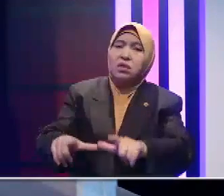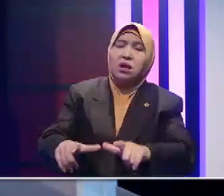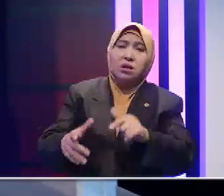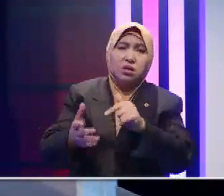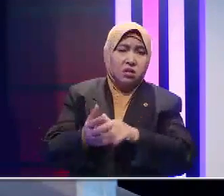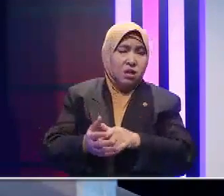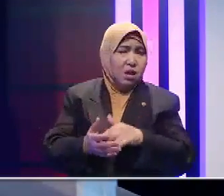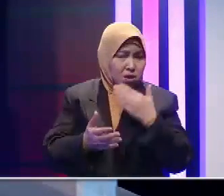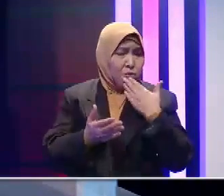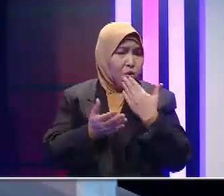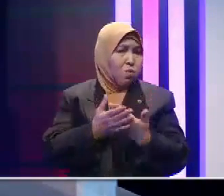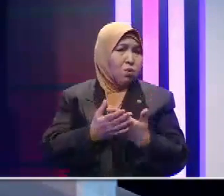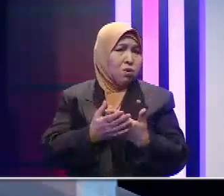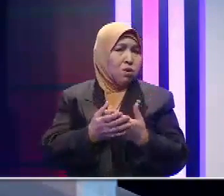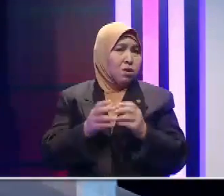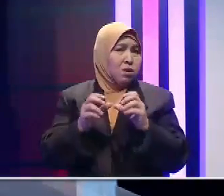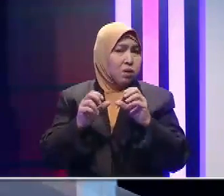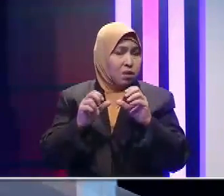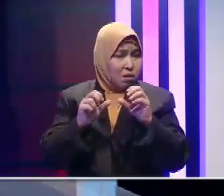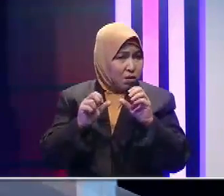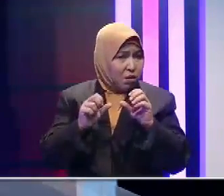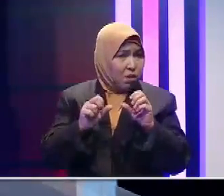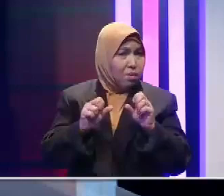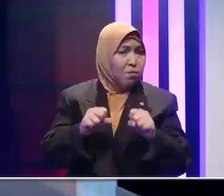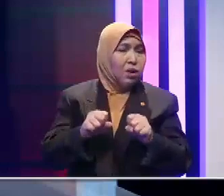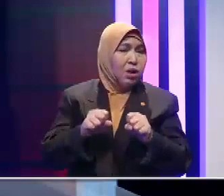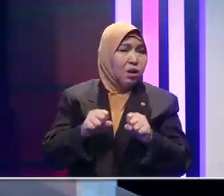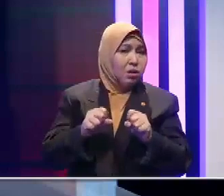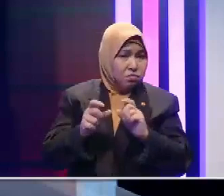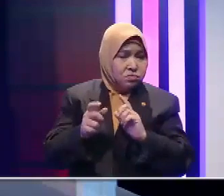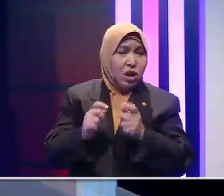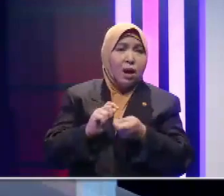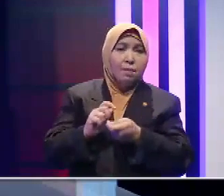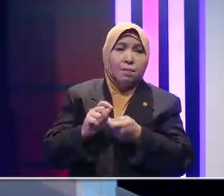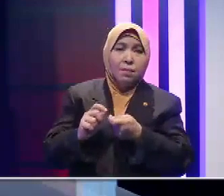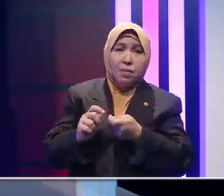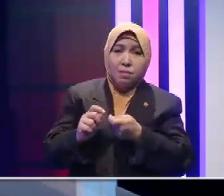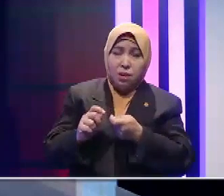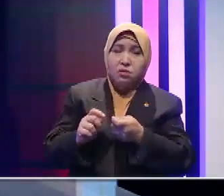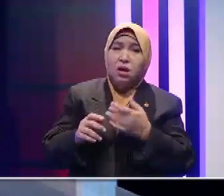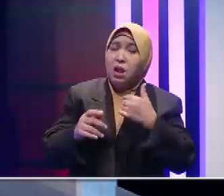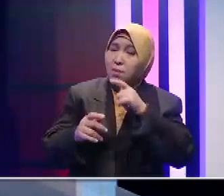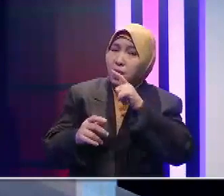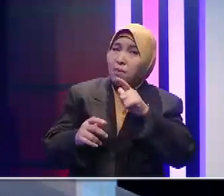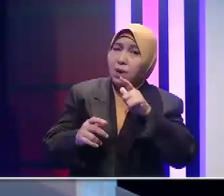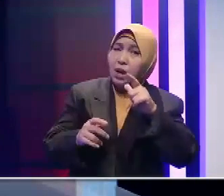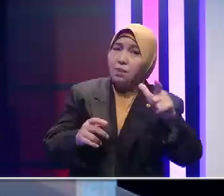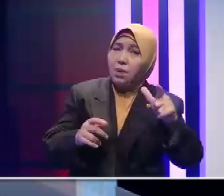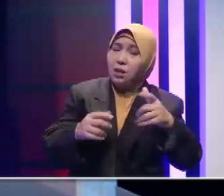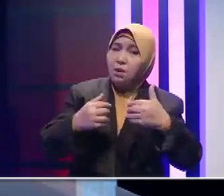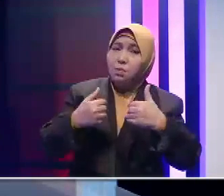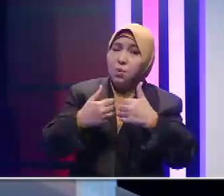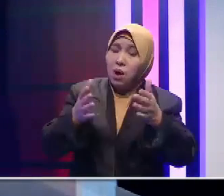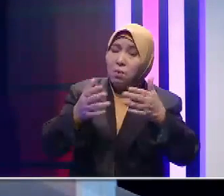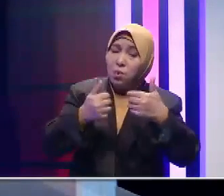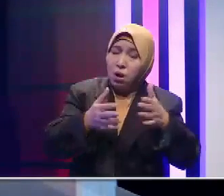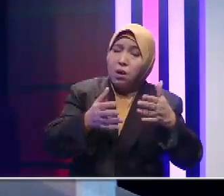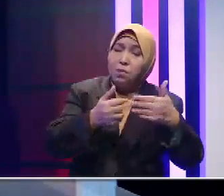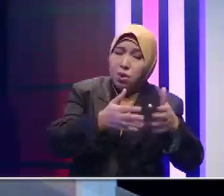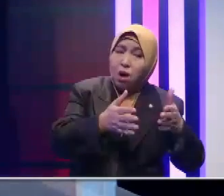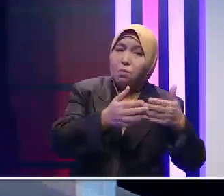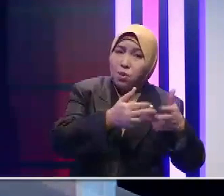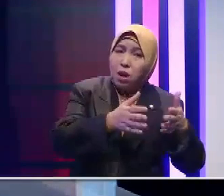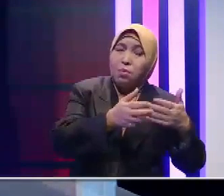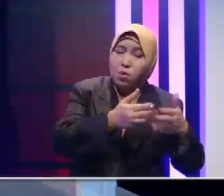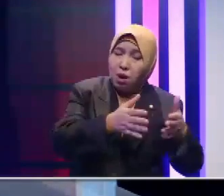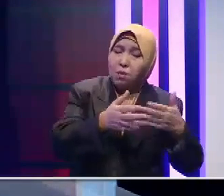prospek yang bagus ni, boleh kita dakwah masuk masa agama saya ni kan. Dan lama-lama dia merungkak, dan kemudian daripada kaedah usul